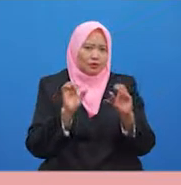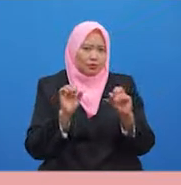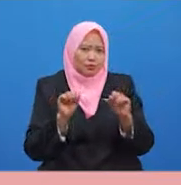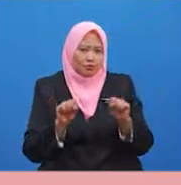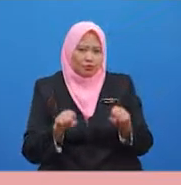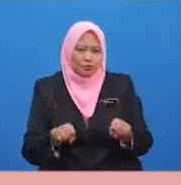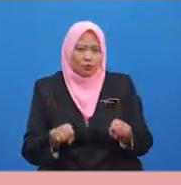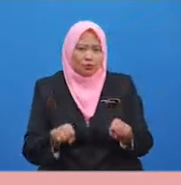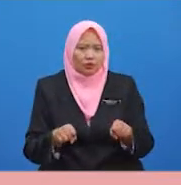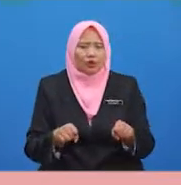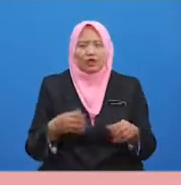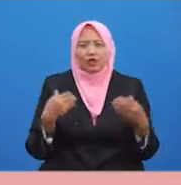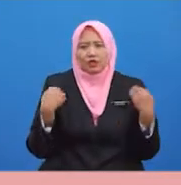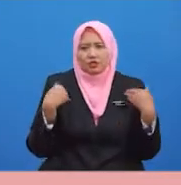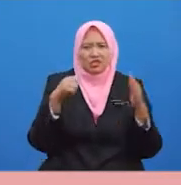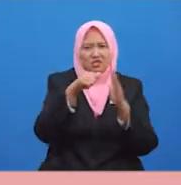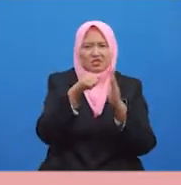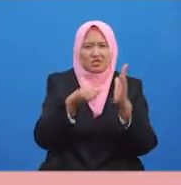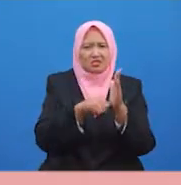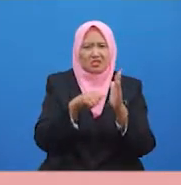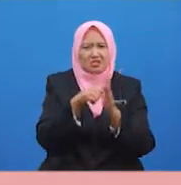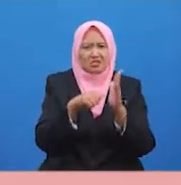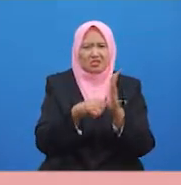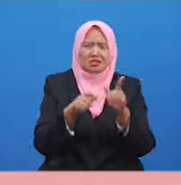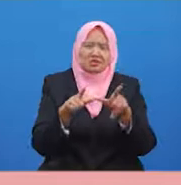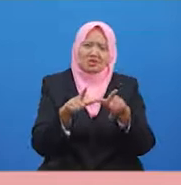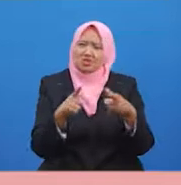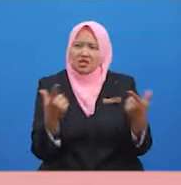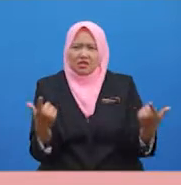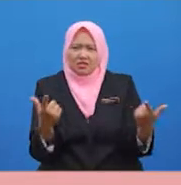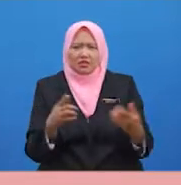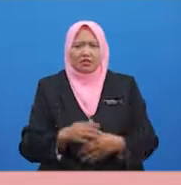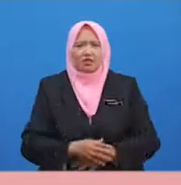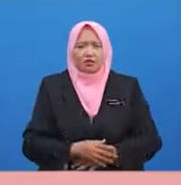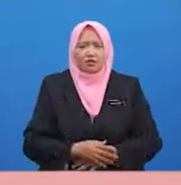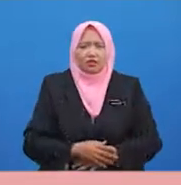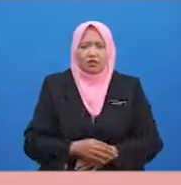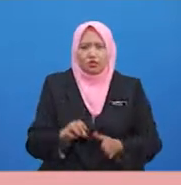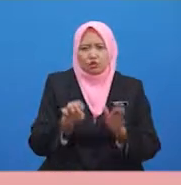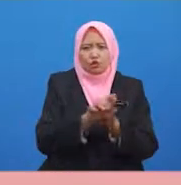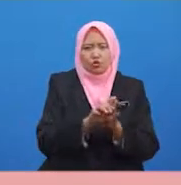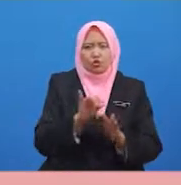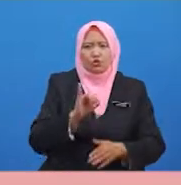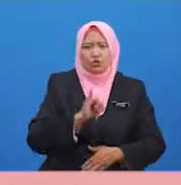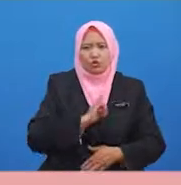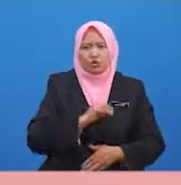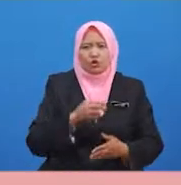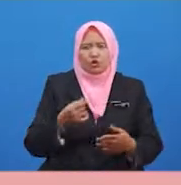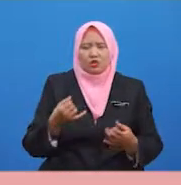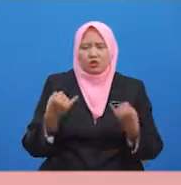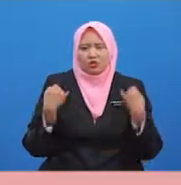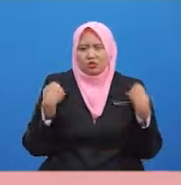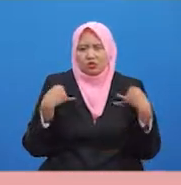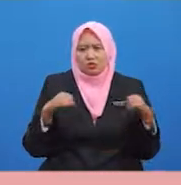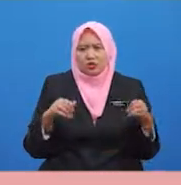dengan syarat. Contohnya, saya jual kereta ini jika saya dapat menyambung pelajaran ke luar negara.